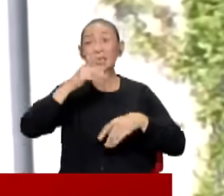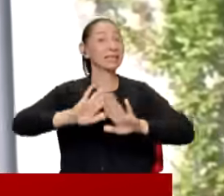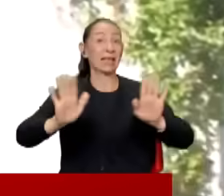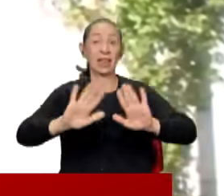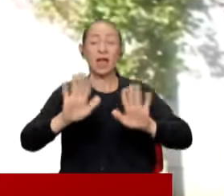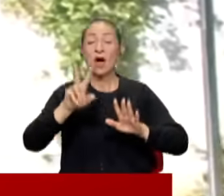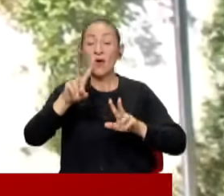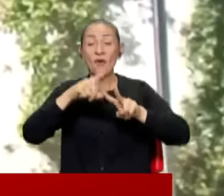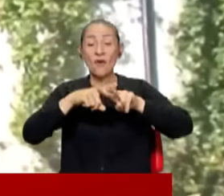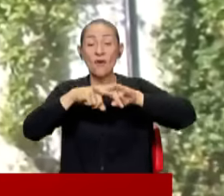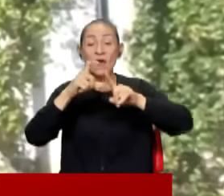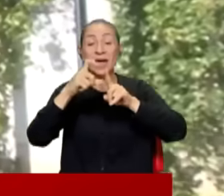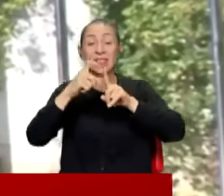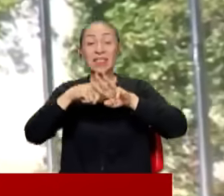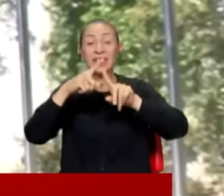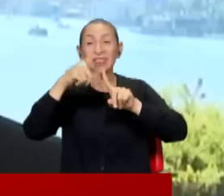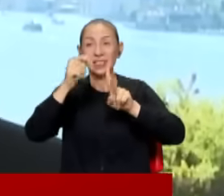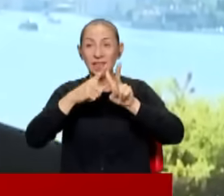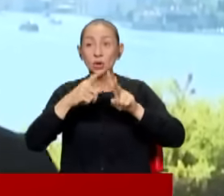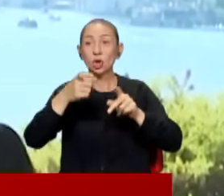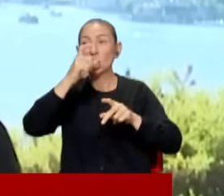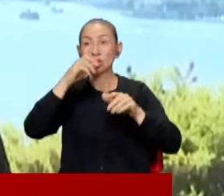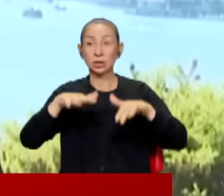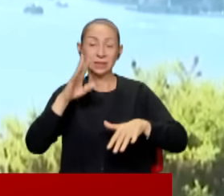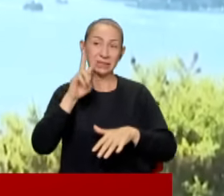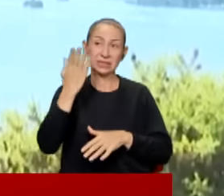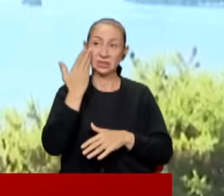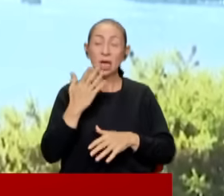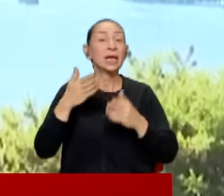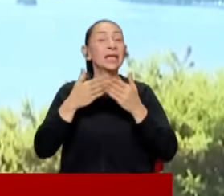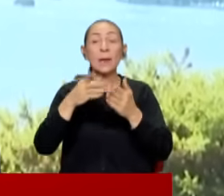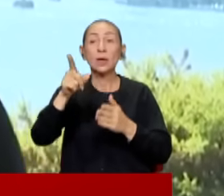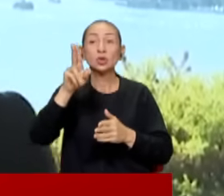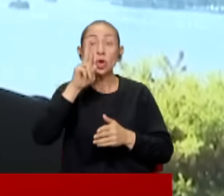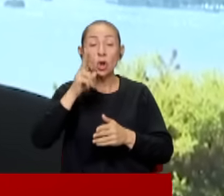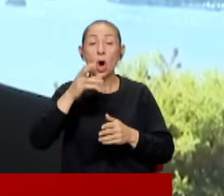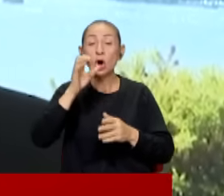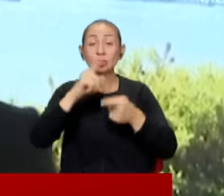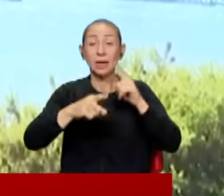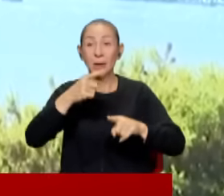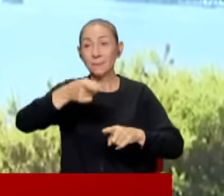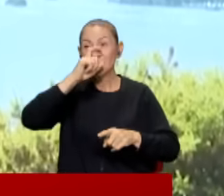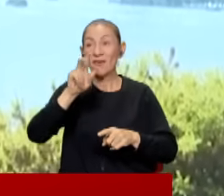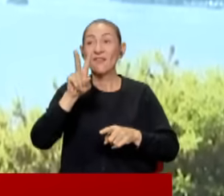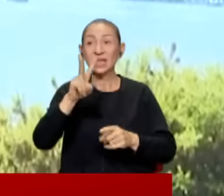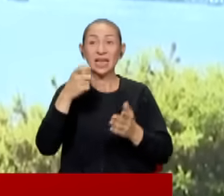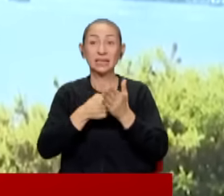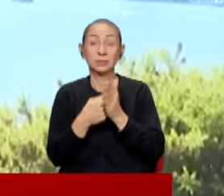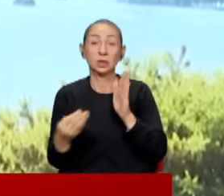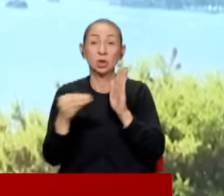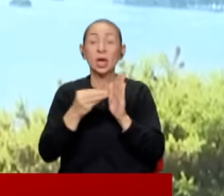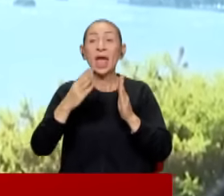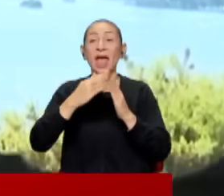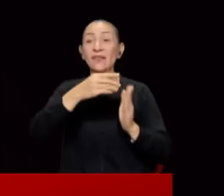değil Vahdettin köşkünden izleyecek Geçit törenine katılacak gemileri Son Osmanlı padişahı Vahdettin'in ismini taşıyan